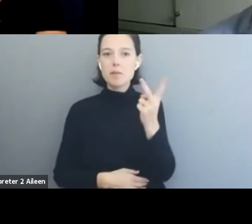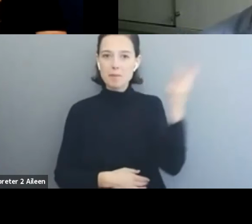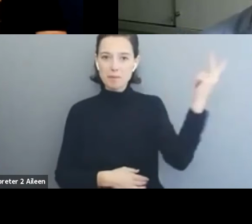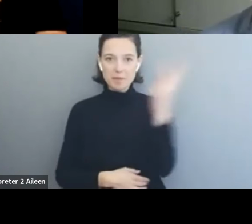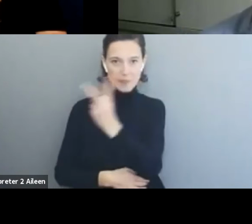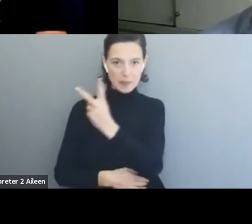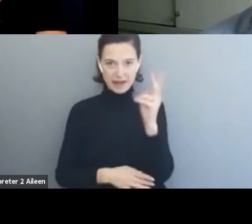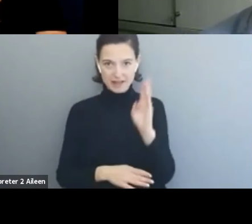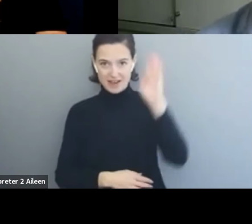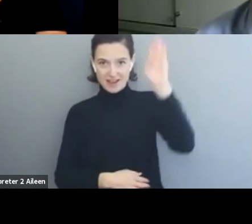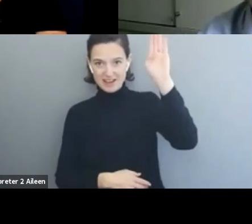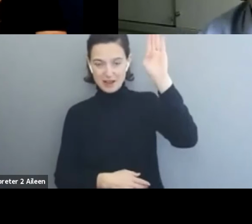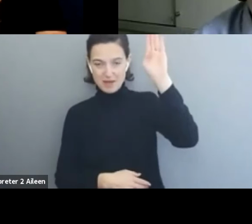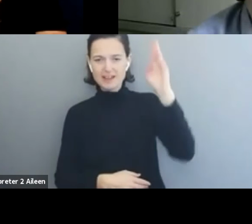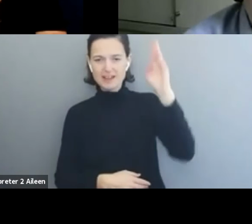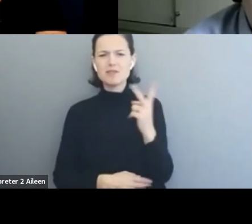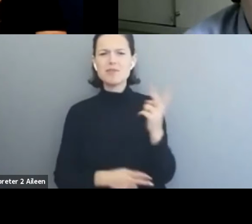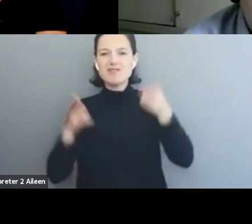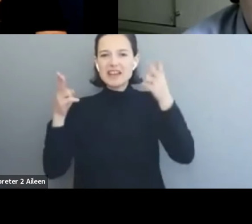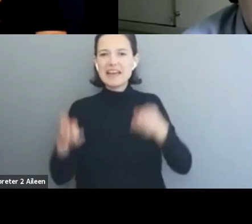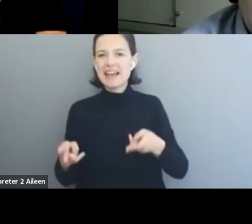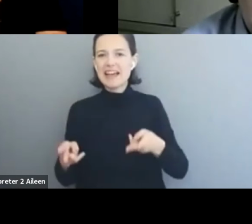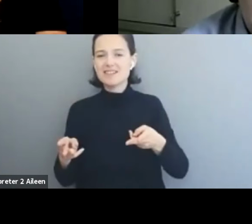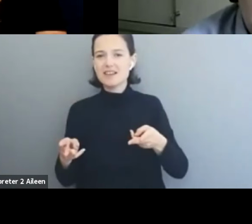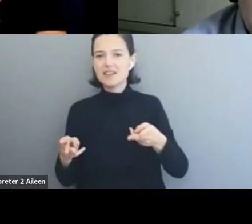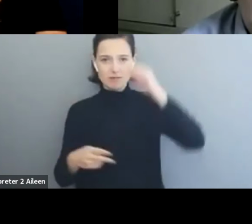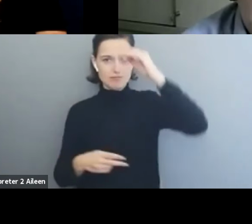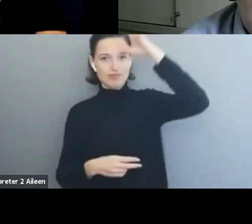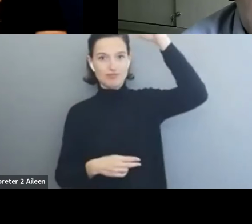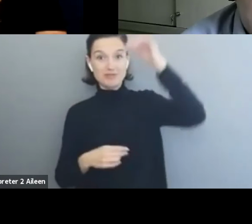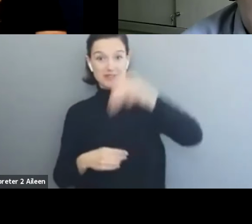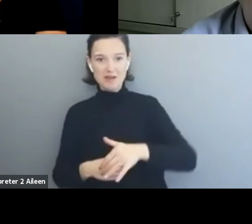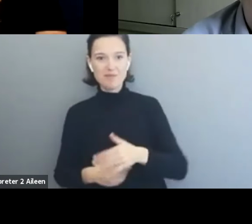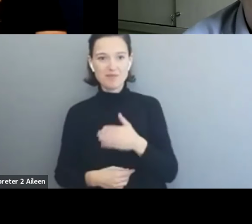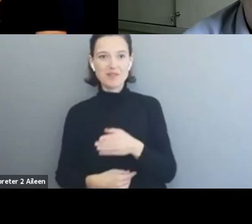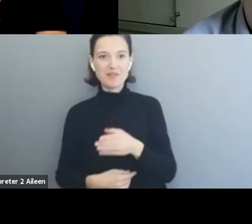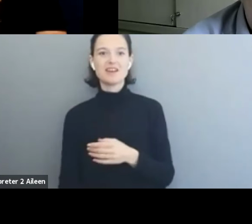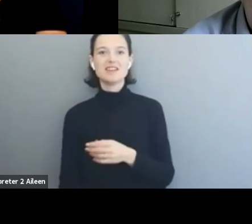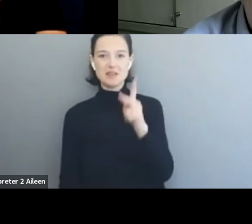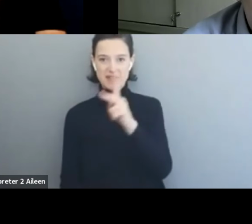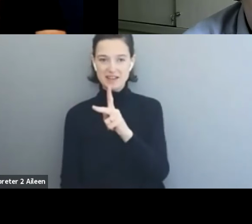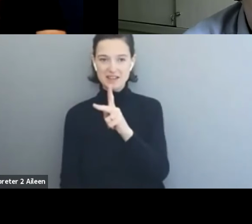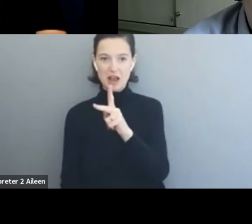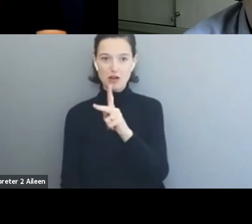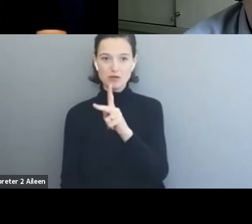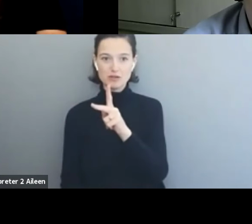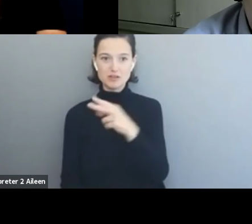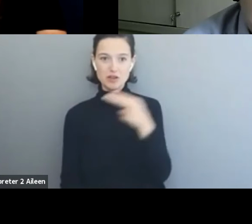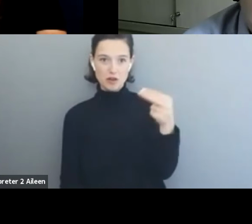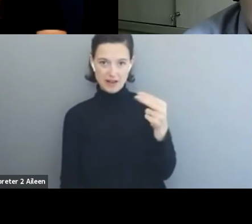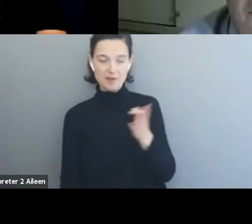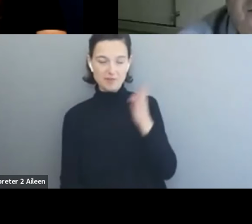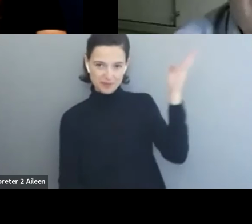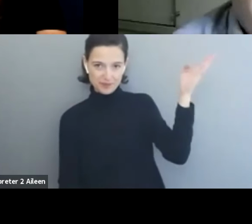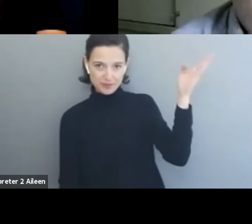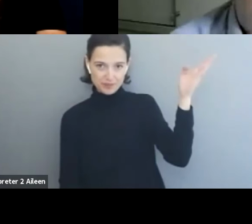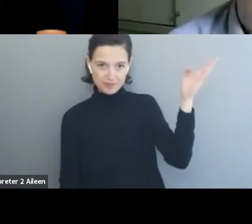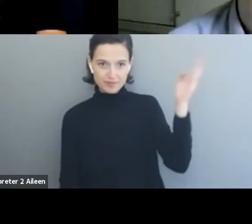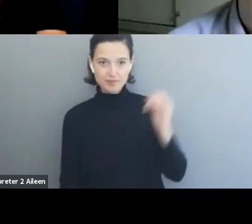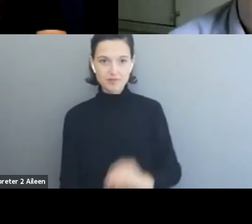Dankeschön, Lea. Ja, dann. Darf ich oder? Michael? Ja. Ich lasse dich vor, Klaus. Okay,